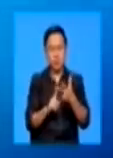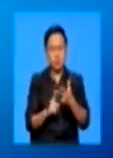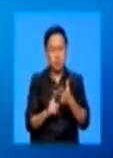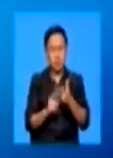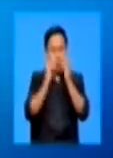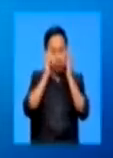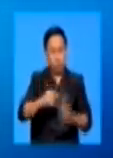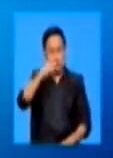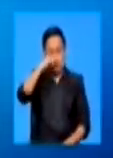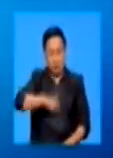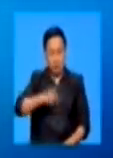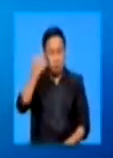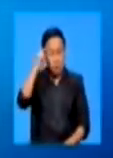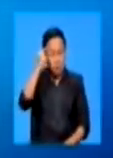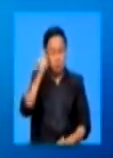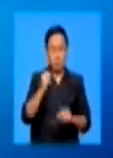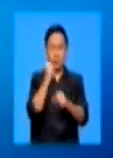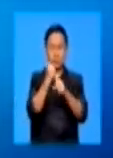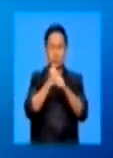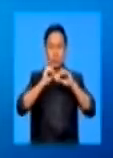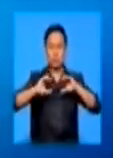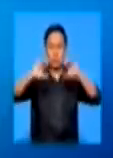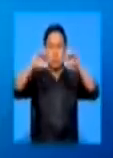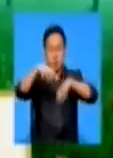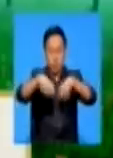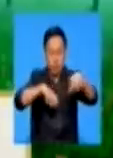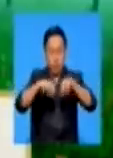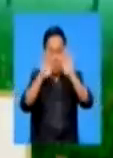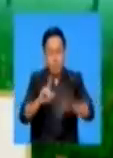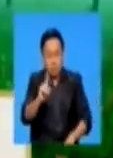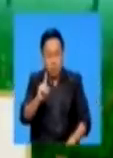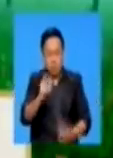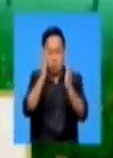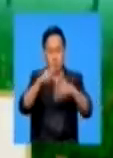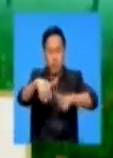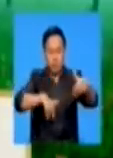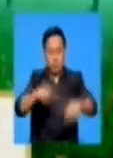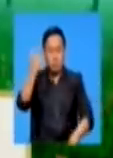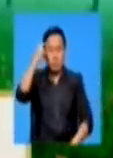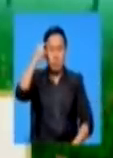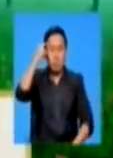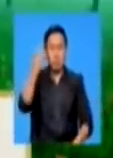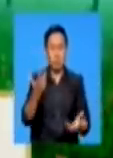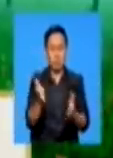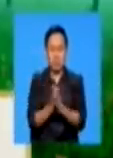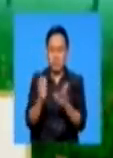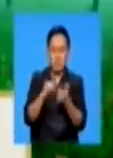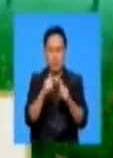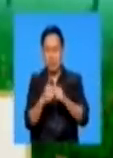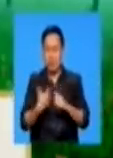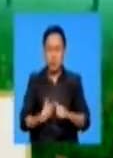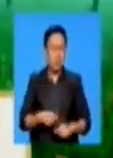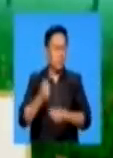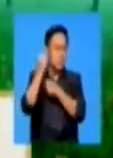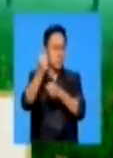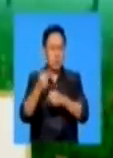ทยเนี่ยทราบขั้นตอนของการทำงานของภาครัฐบ้างนะไม่งั้นก็จะล้มล้างกันไปทุกอันไปเล